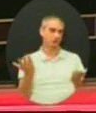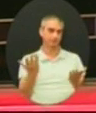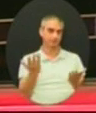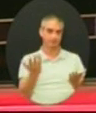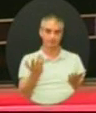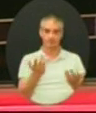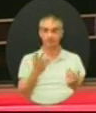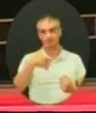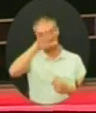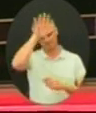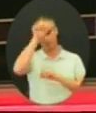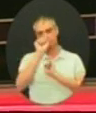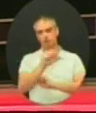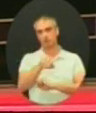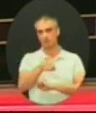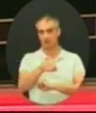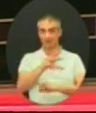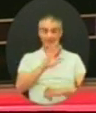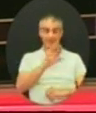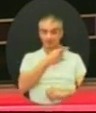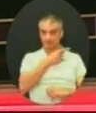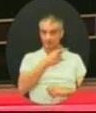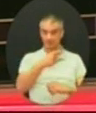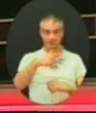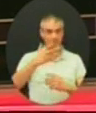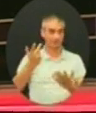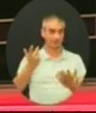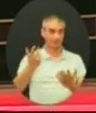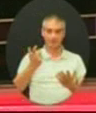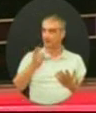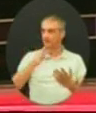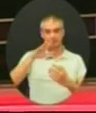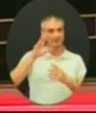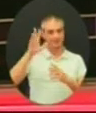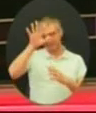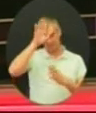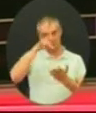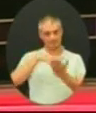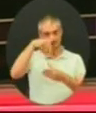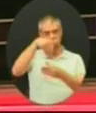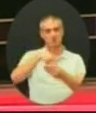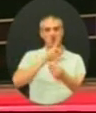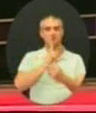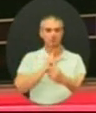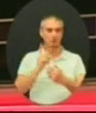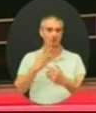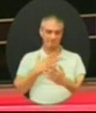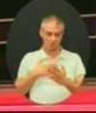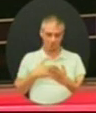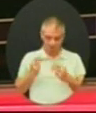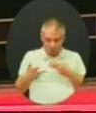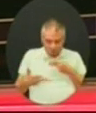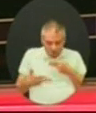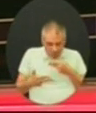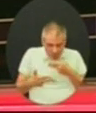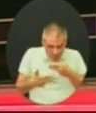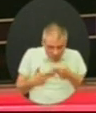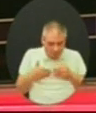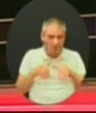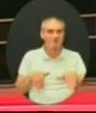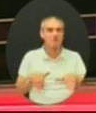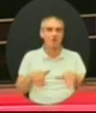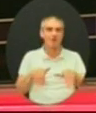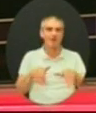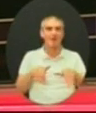עומדת מאחוריו. ועכשיו, האמא או הדודה האיראני לא רחוקה כל כך, היא נמצאת בתוך סוריה, והיא רוצה לא להגיע ממש לקו הגבול, כך